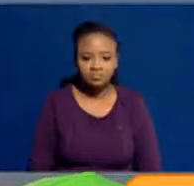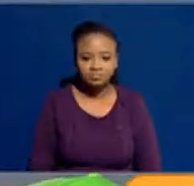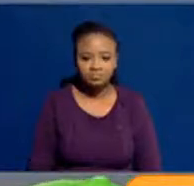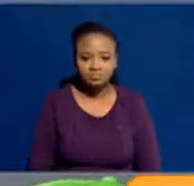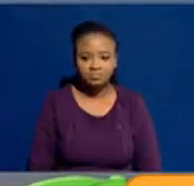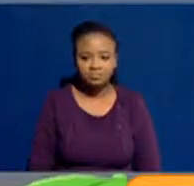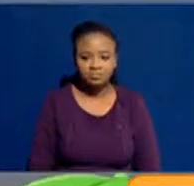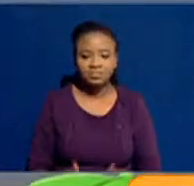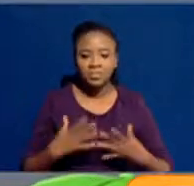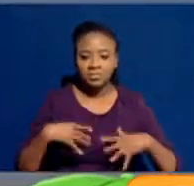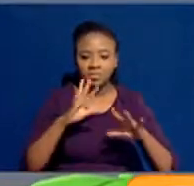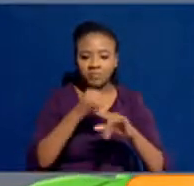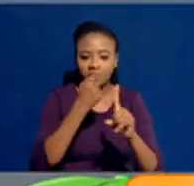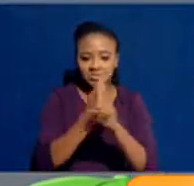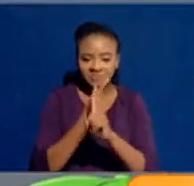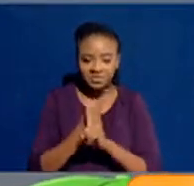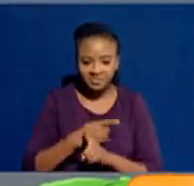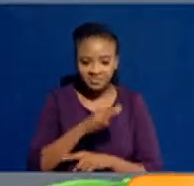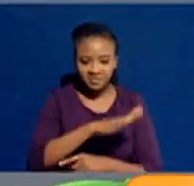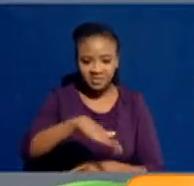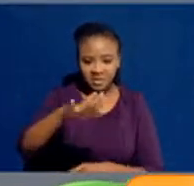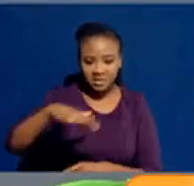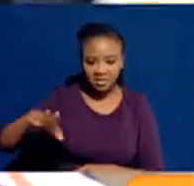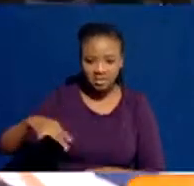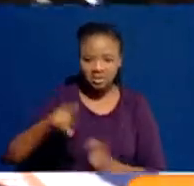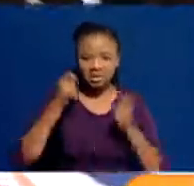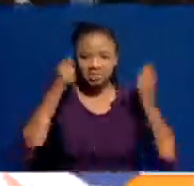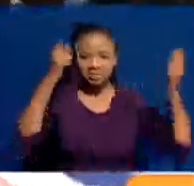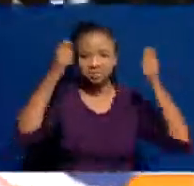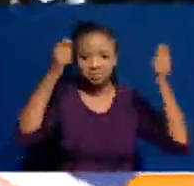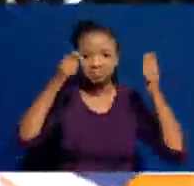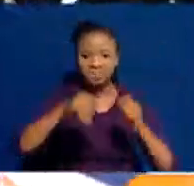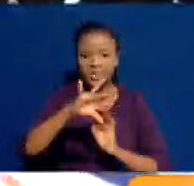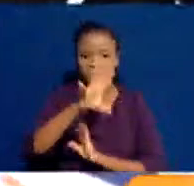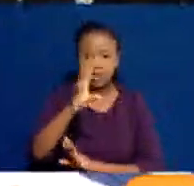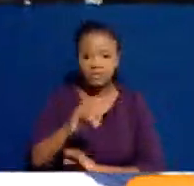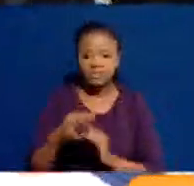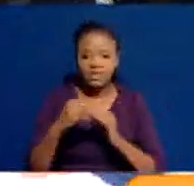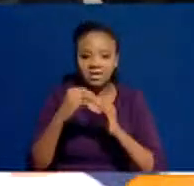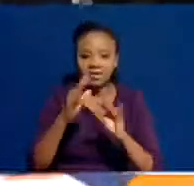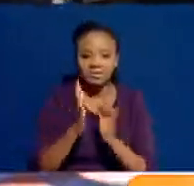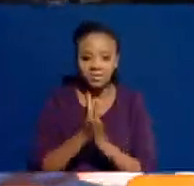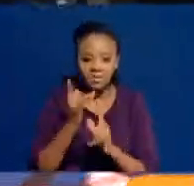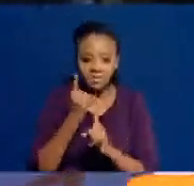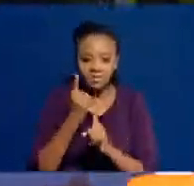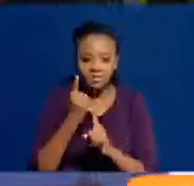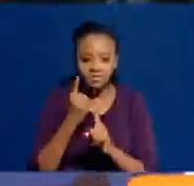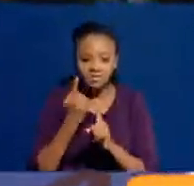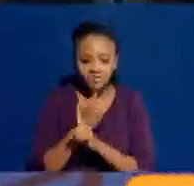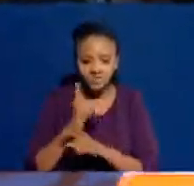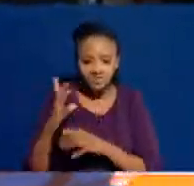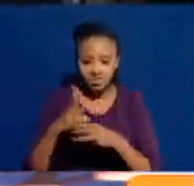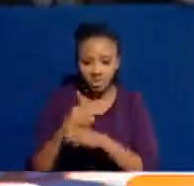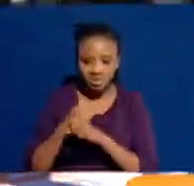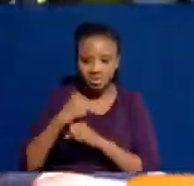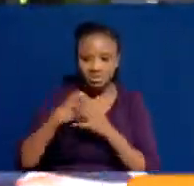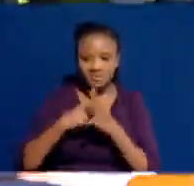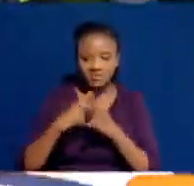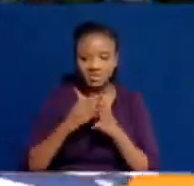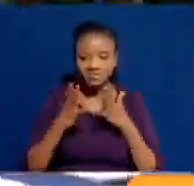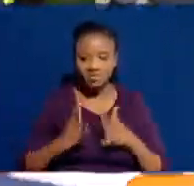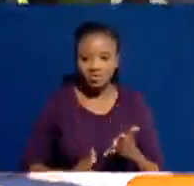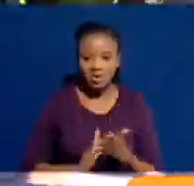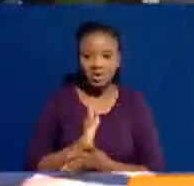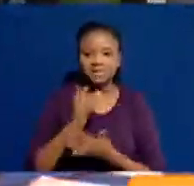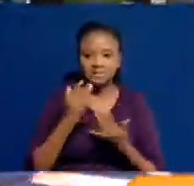Waandamanaji kutoka nchi mbalimbali katika nchi za bara la Afrika wakiongozwa na mashirika ya kutetea haki kwa jamii na mazingira barani